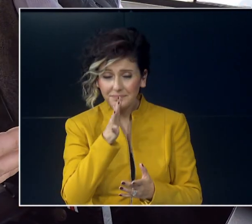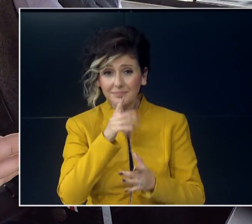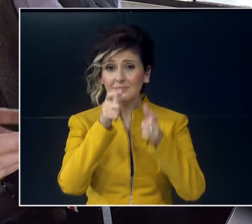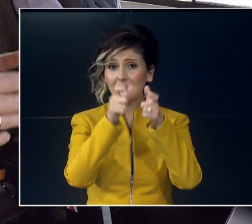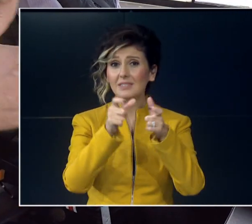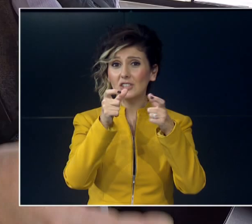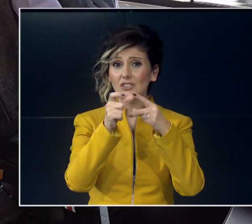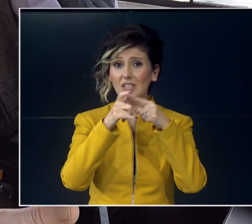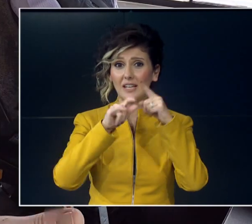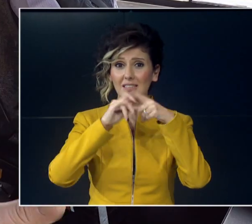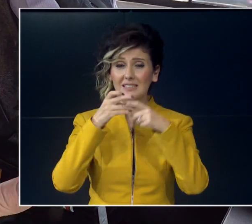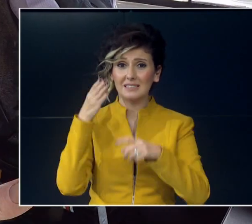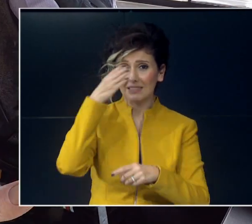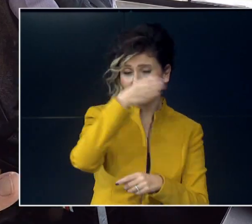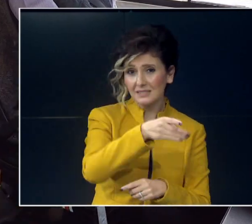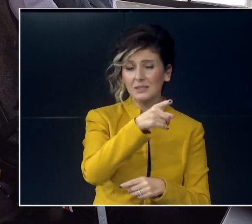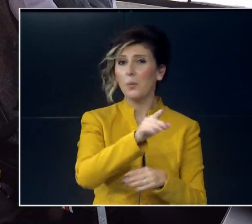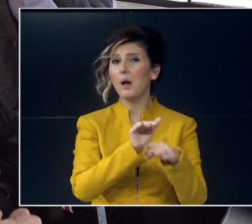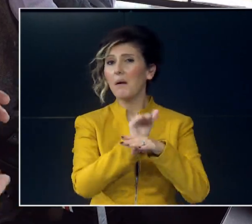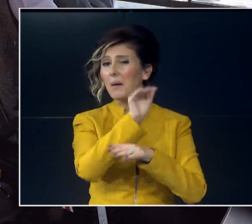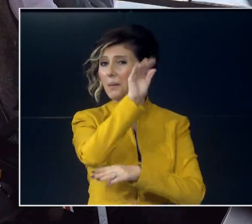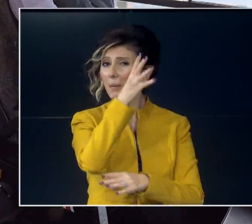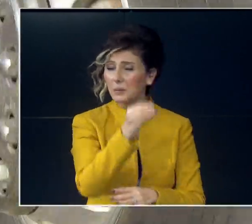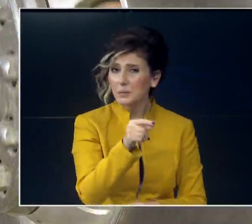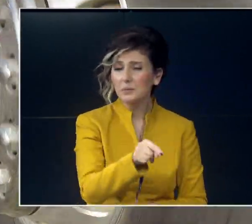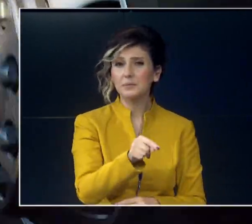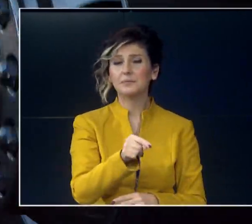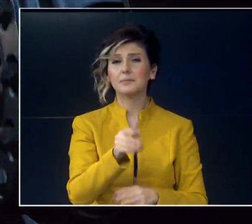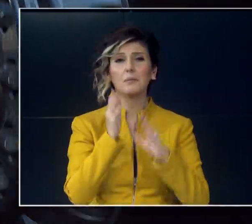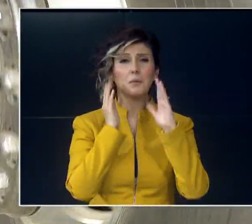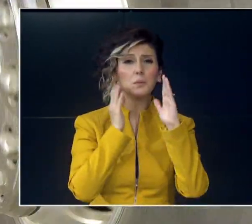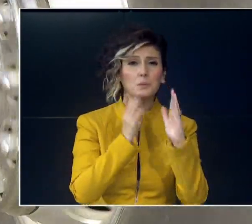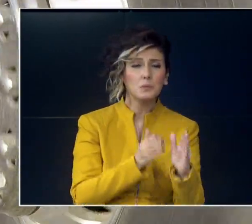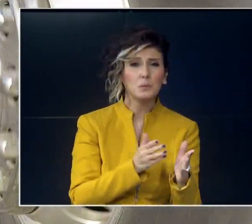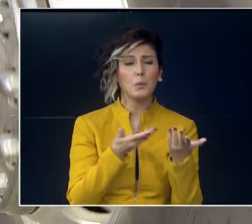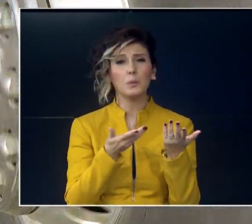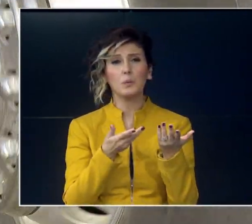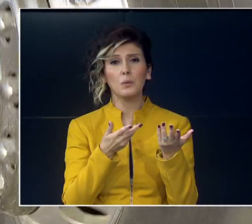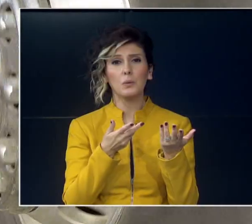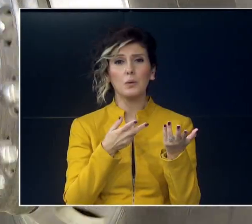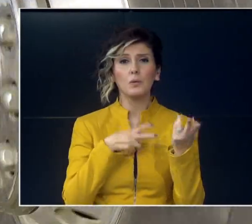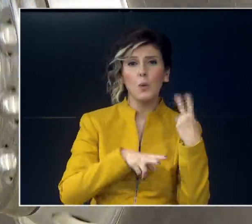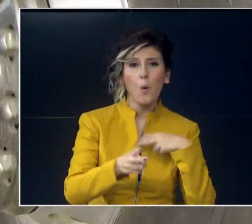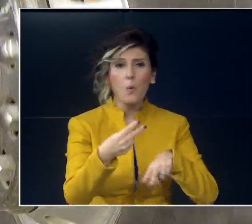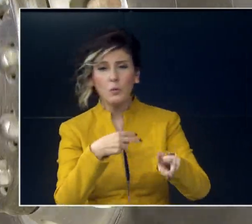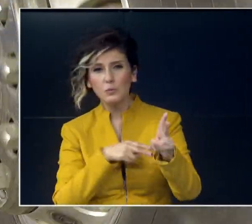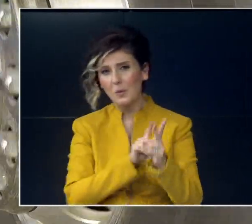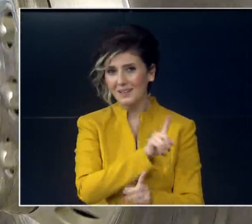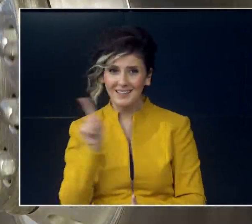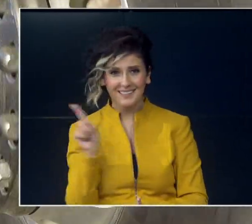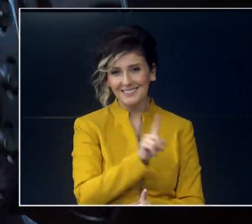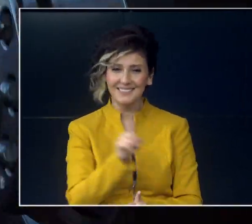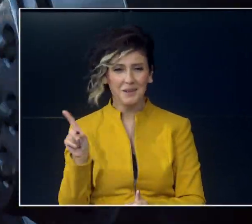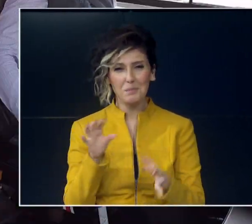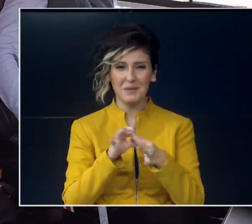gittiniz, oradaki hayat yaşadınız. Şey, sürekli biraz böyle yollarıyla bir bağlantı vardı galiba. Evet,